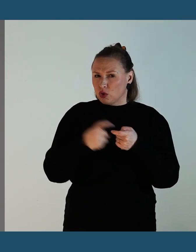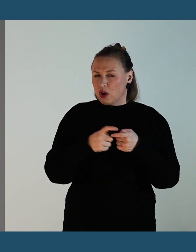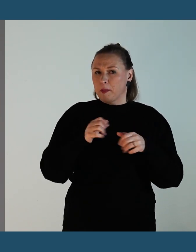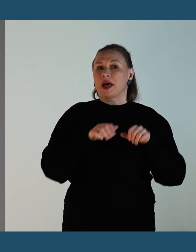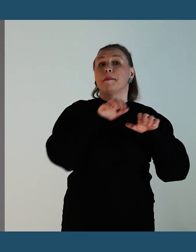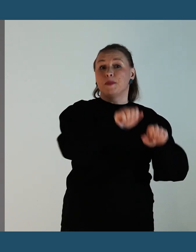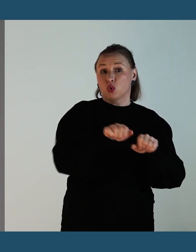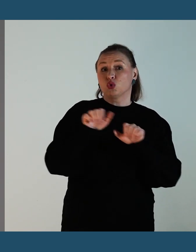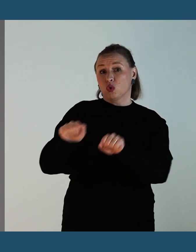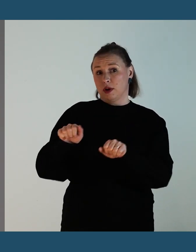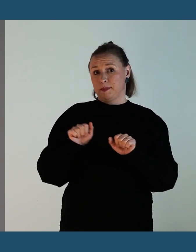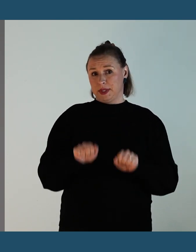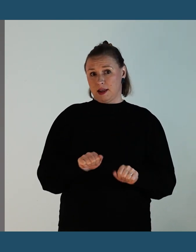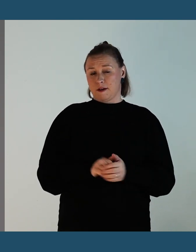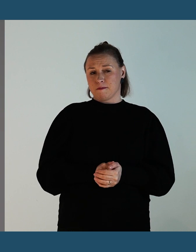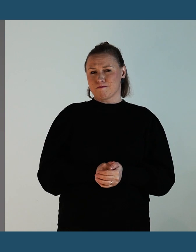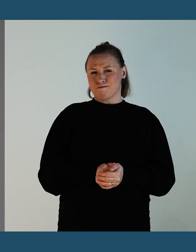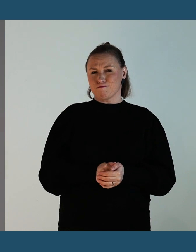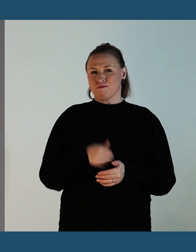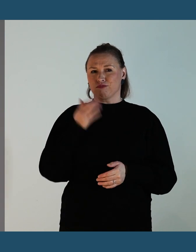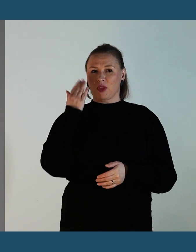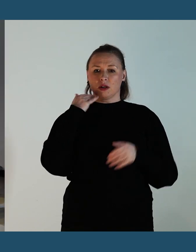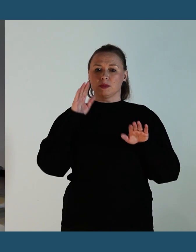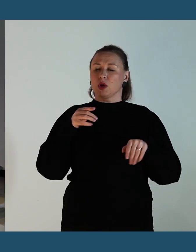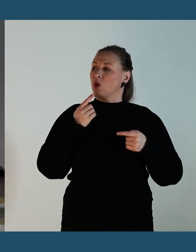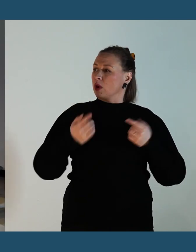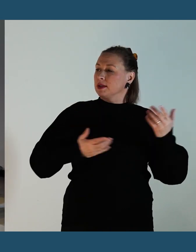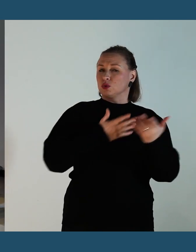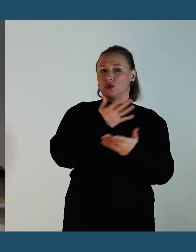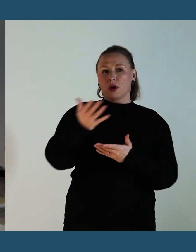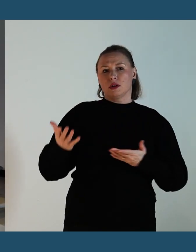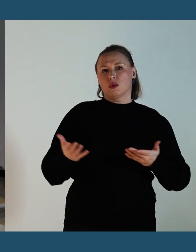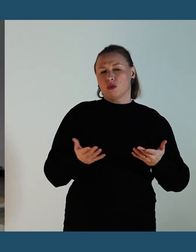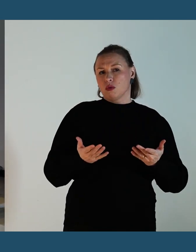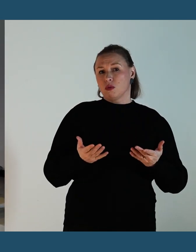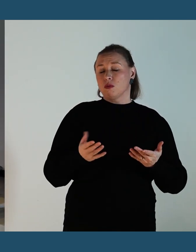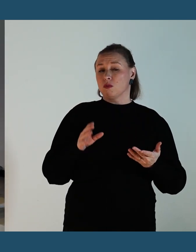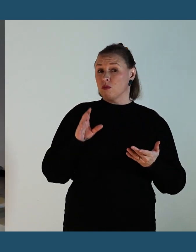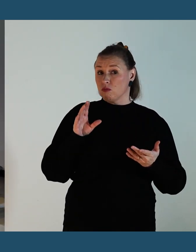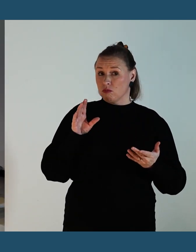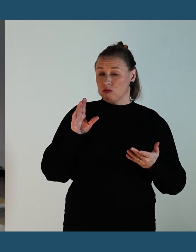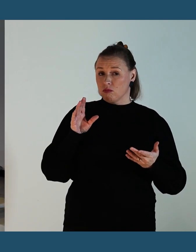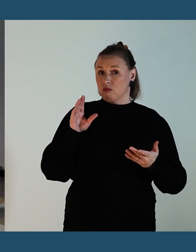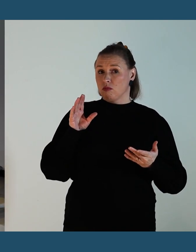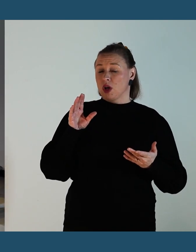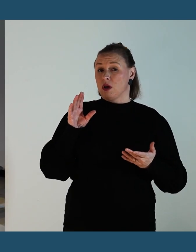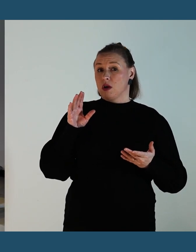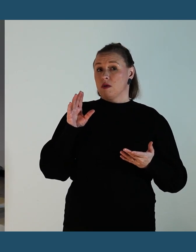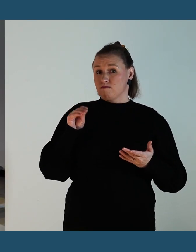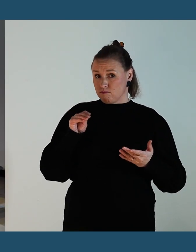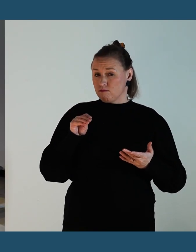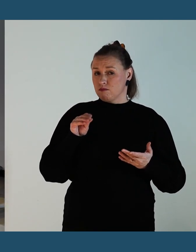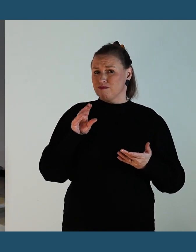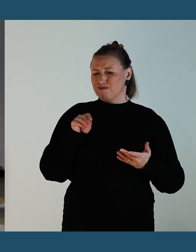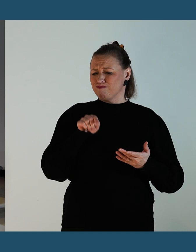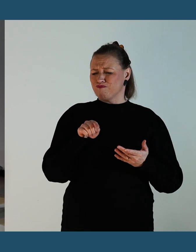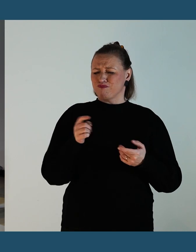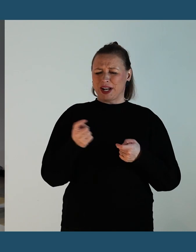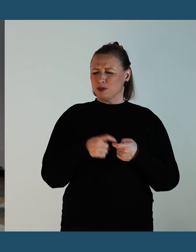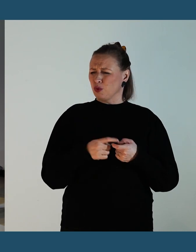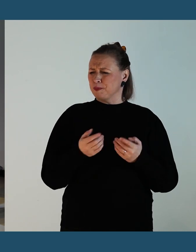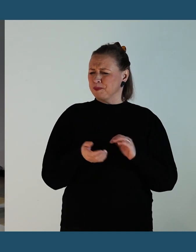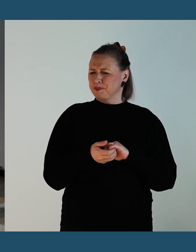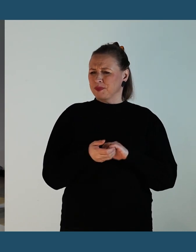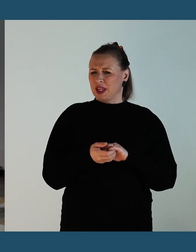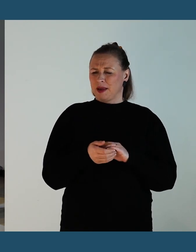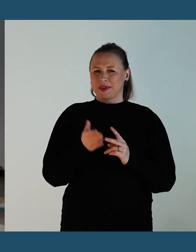ylipäätään, niin kuin aikaisemmin puhuttiin, niin se, että että tässä on niin kuin tavallaan